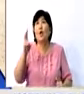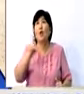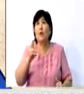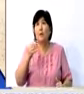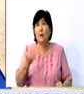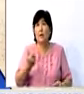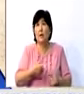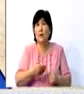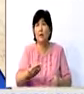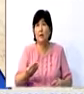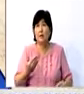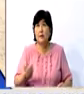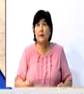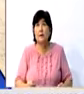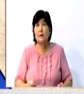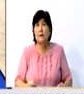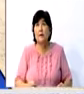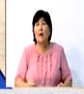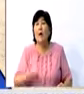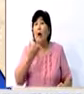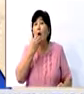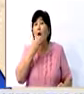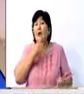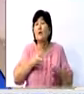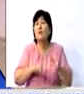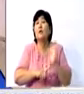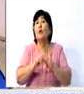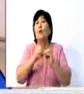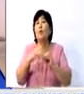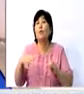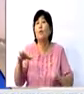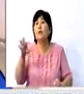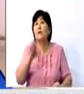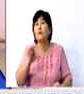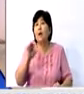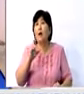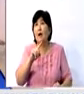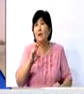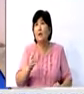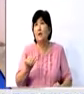қайда оны күтетін? Атап кеткен сезонға 15-ші қазанда кіреміз.